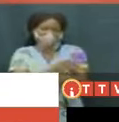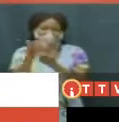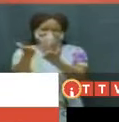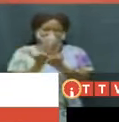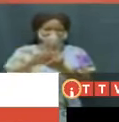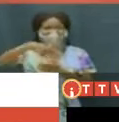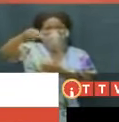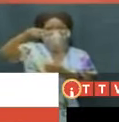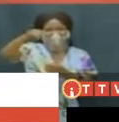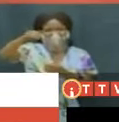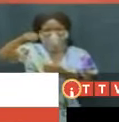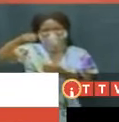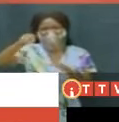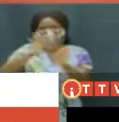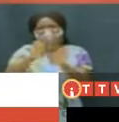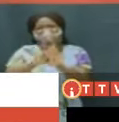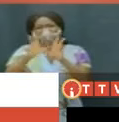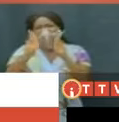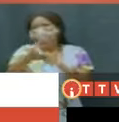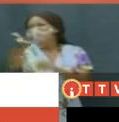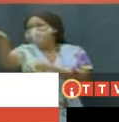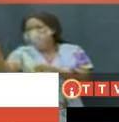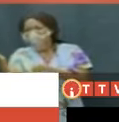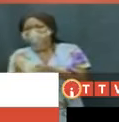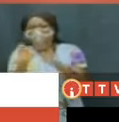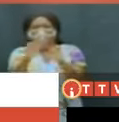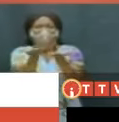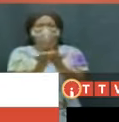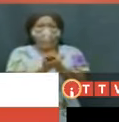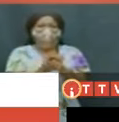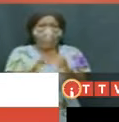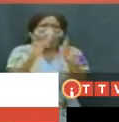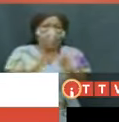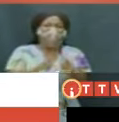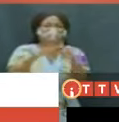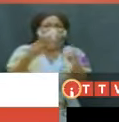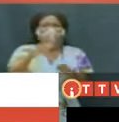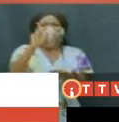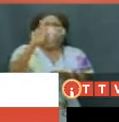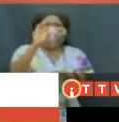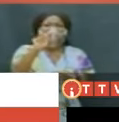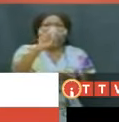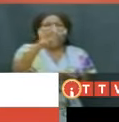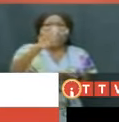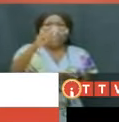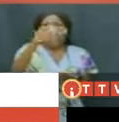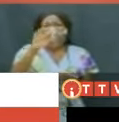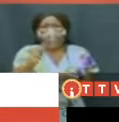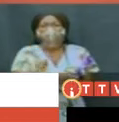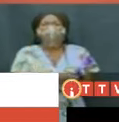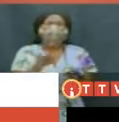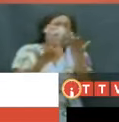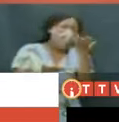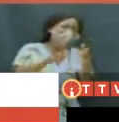amene munthu ali kwa achite atakalandire munthu amene ali kwa akazozo akalandira amene munthu amene ali kwa